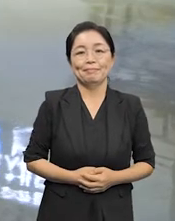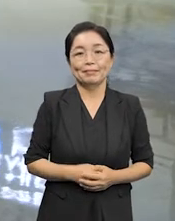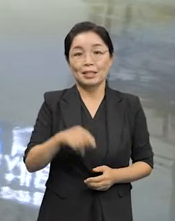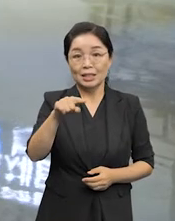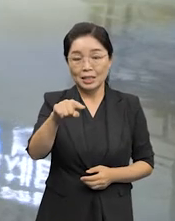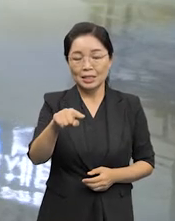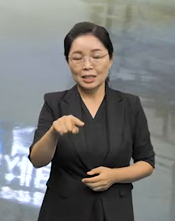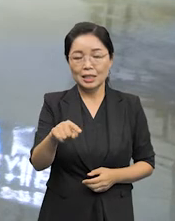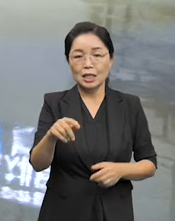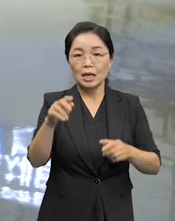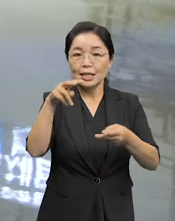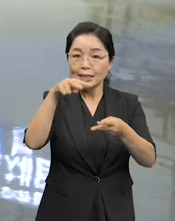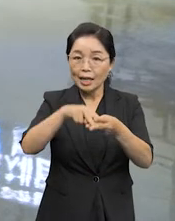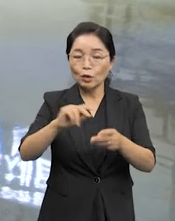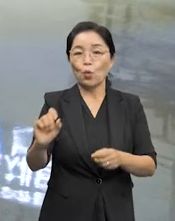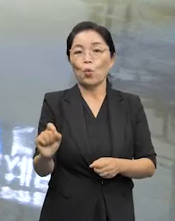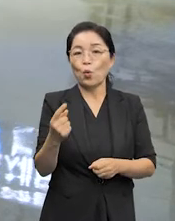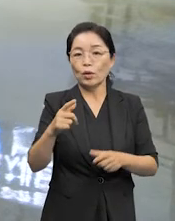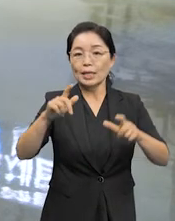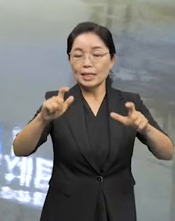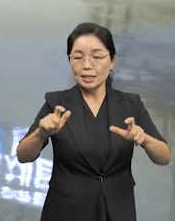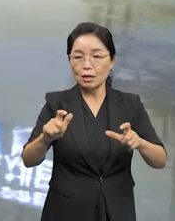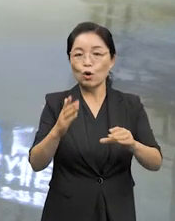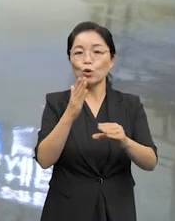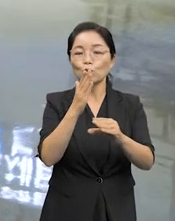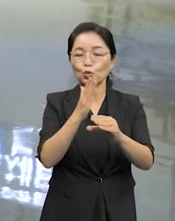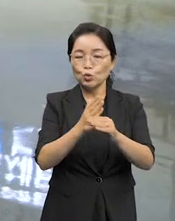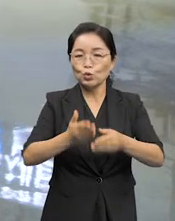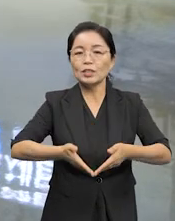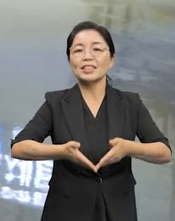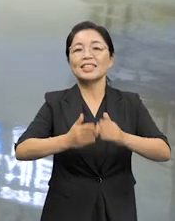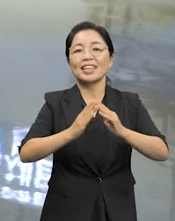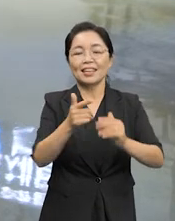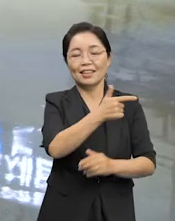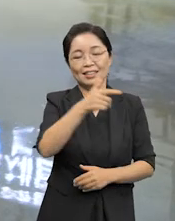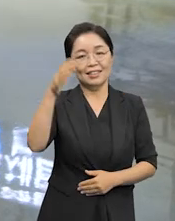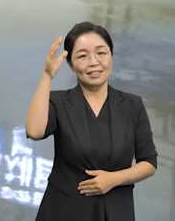광산 일드림센터가 지역 일자리 허브로 자리매김하길